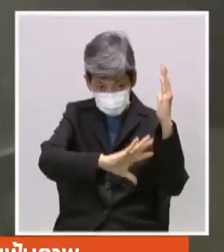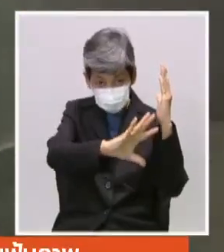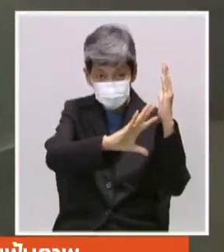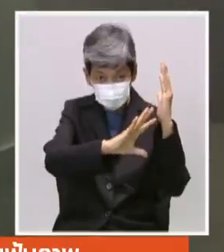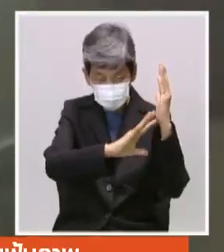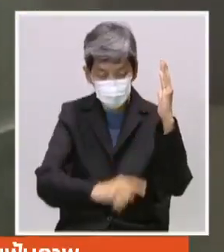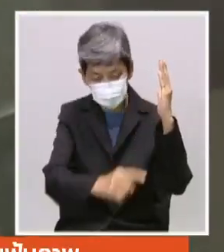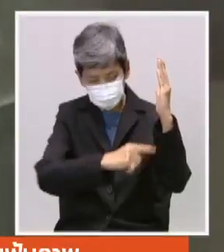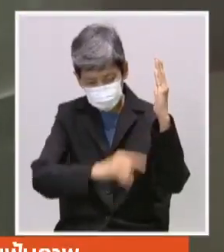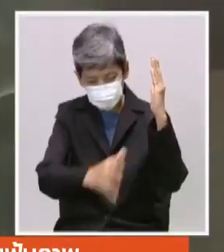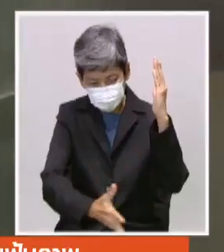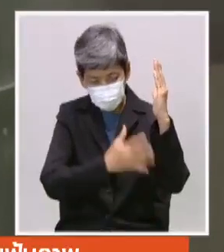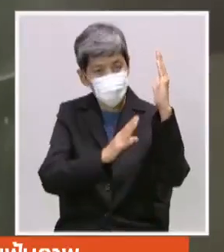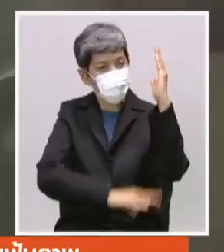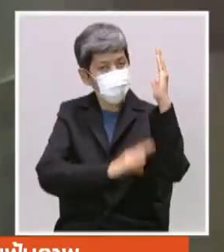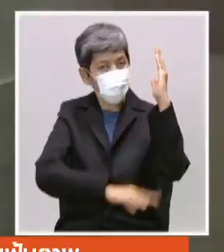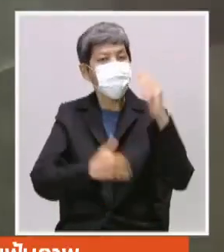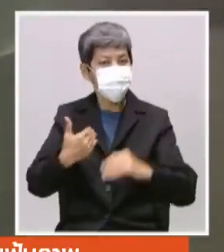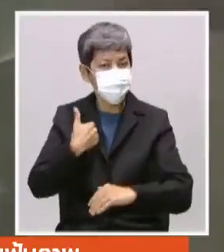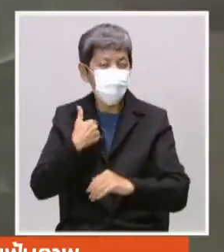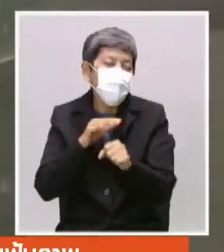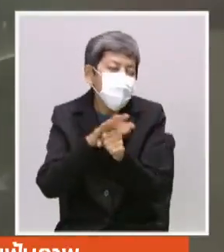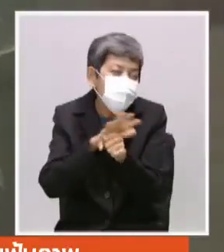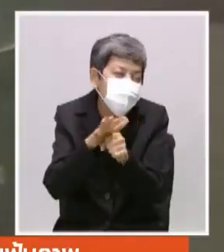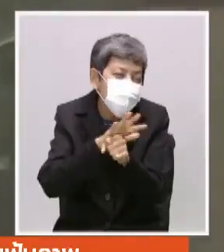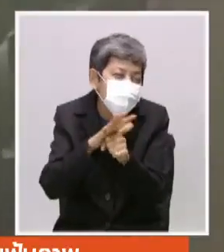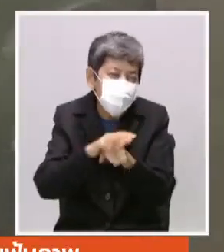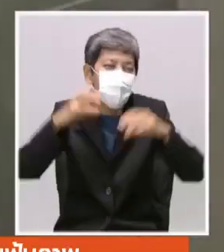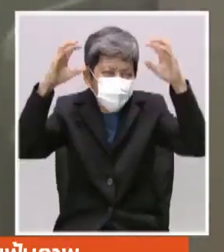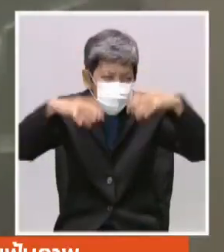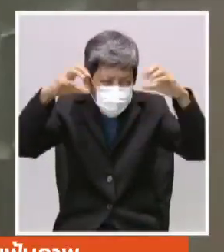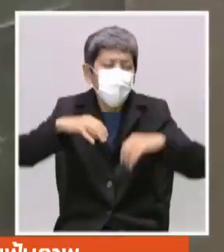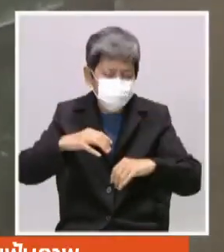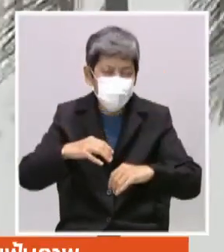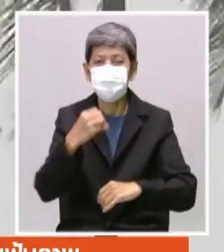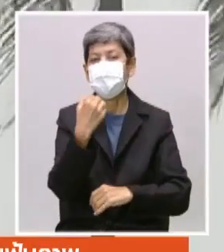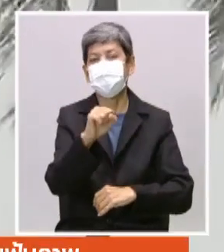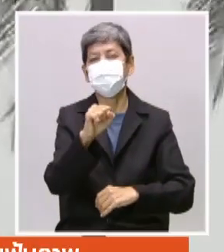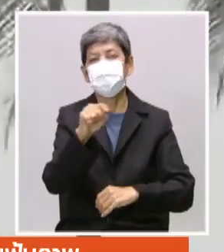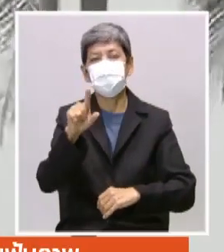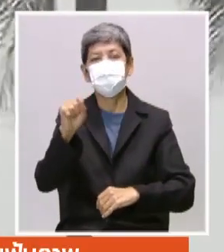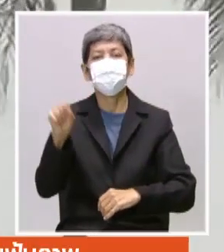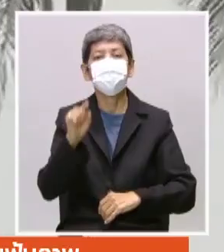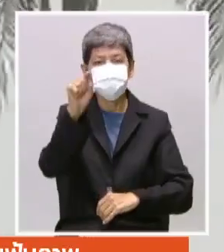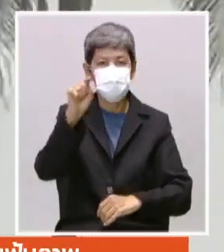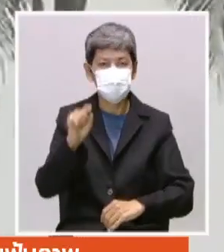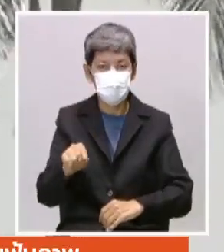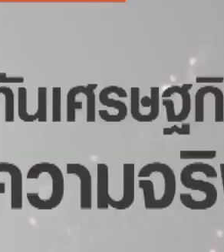พัดปกคลุมอ่าวไทยและภาคใต้มีกำลังอ่อนแต่ยังคงมีฝนร้อยละ10ถึง20ของพื้น